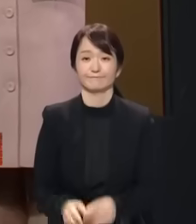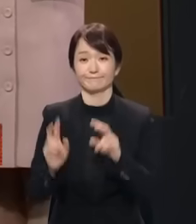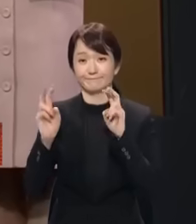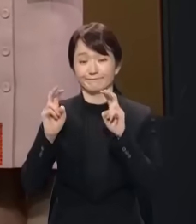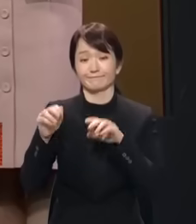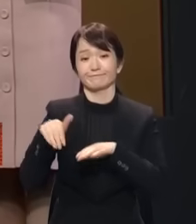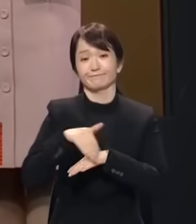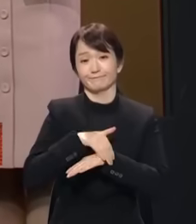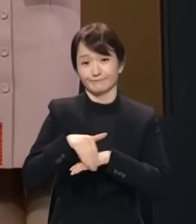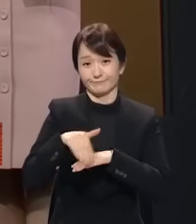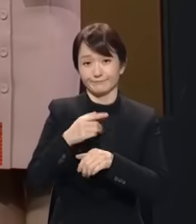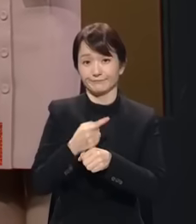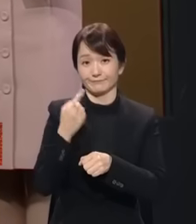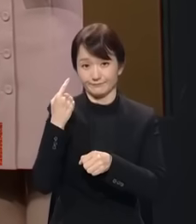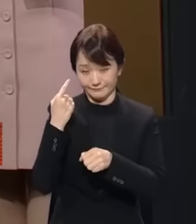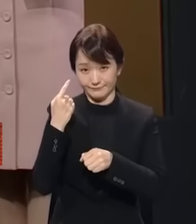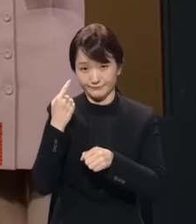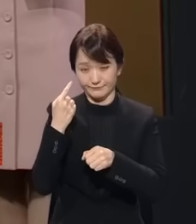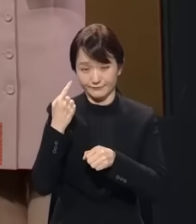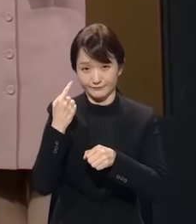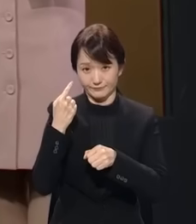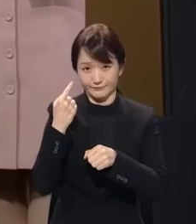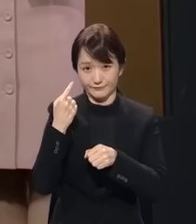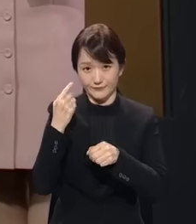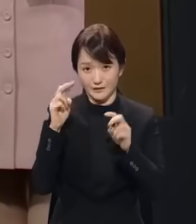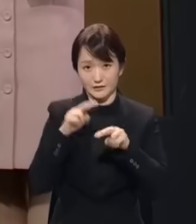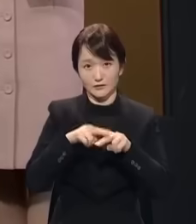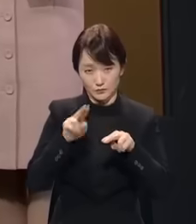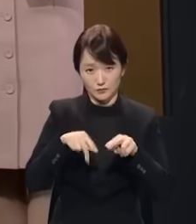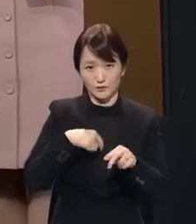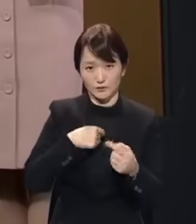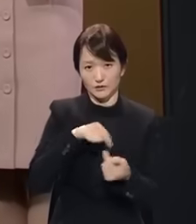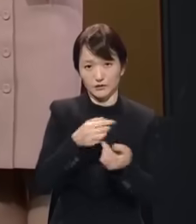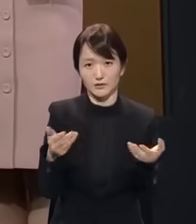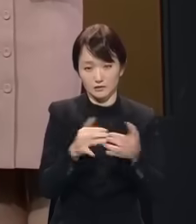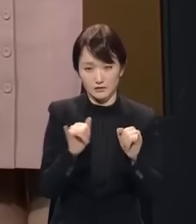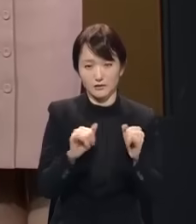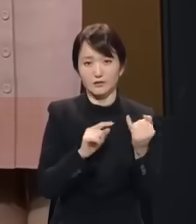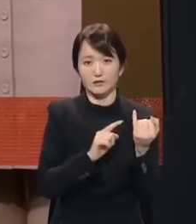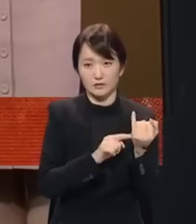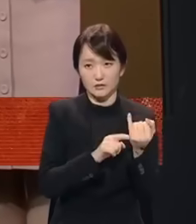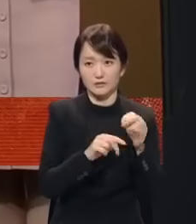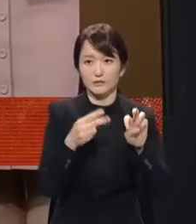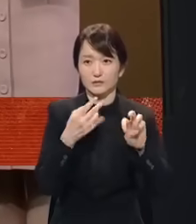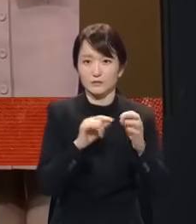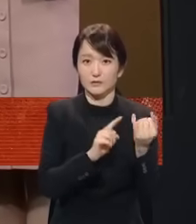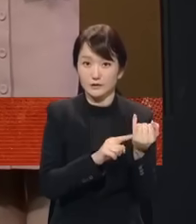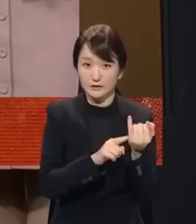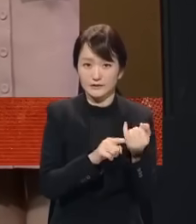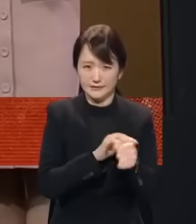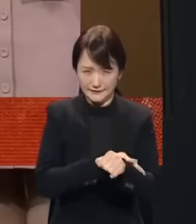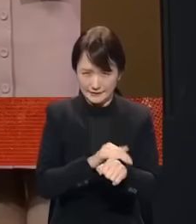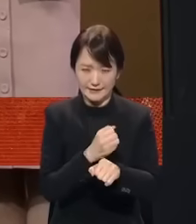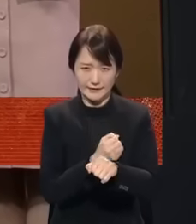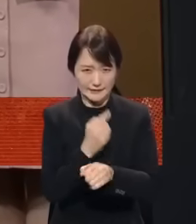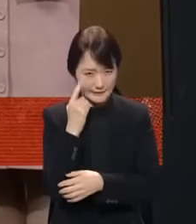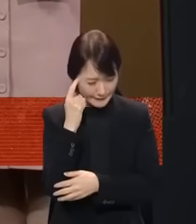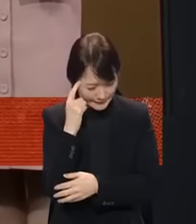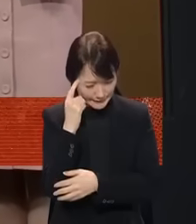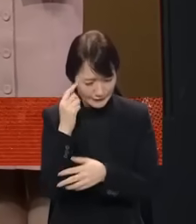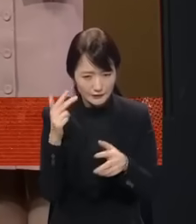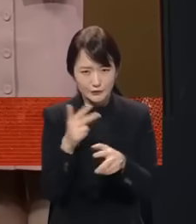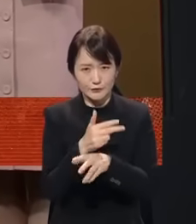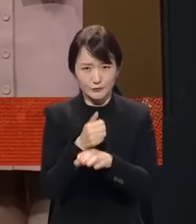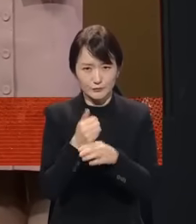직장 생활을 하다가 지난해 첫 자영업을 시작한 30대 여성. 정말 잘 해내겠다는 일념하에 주말